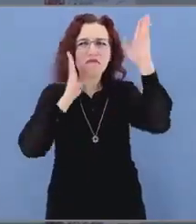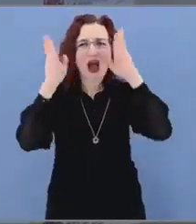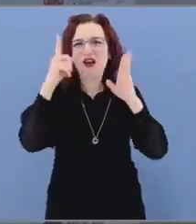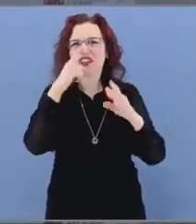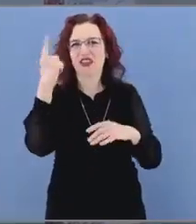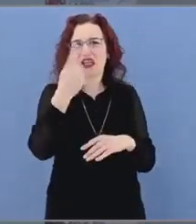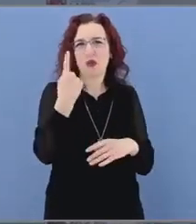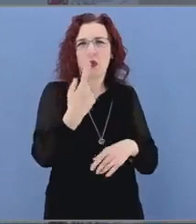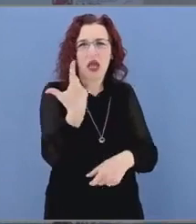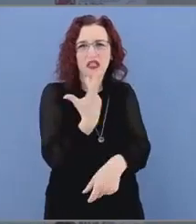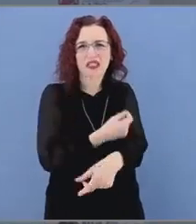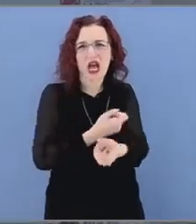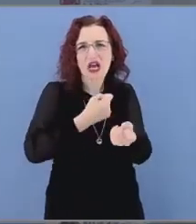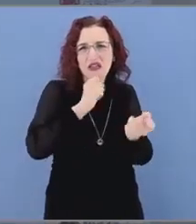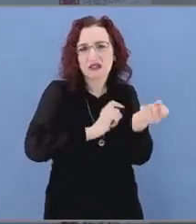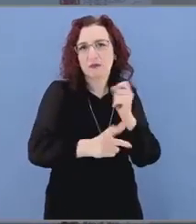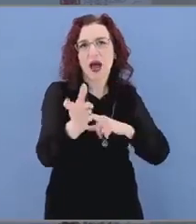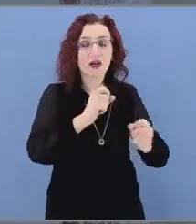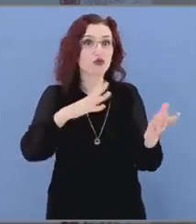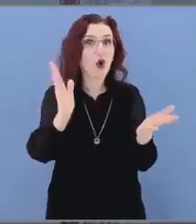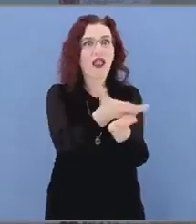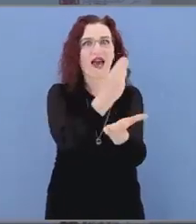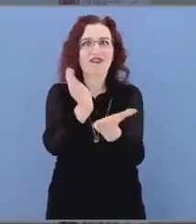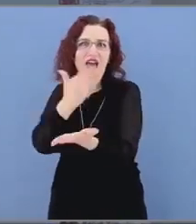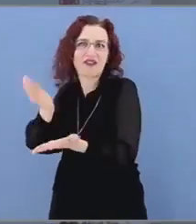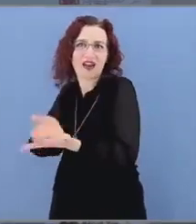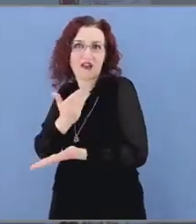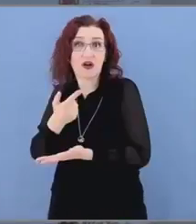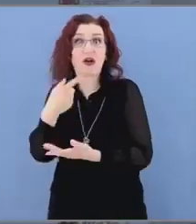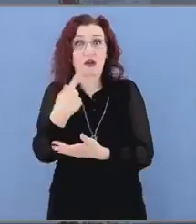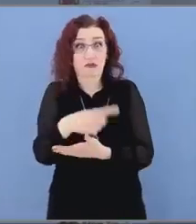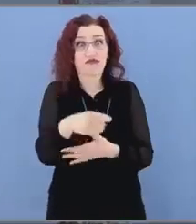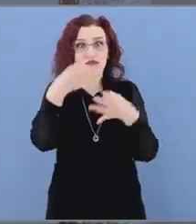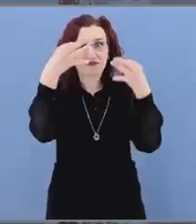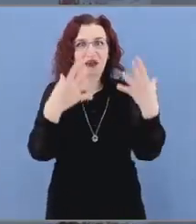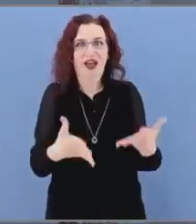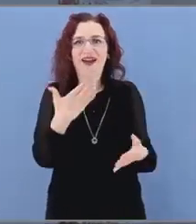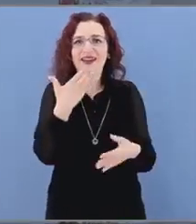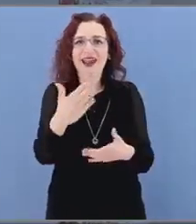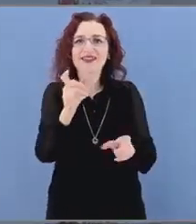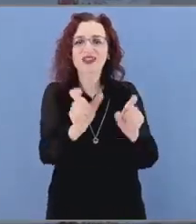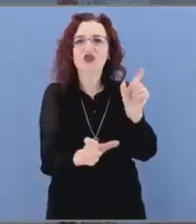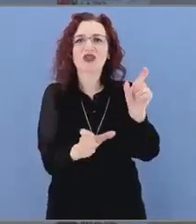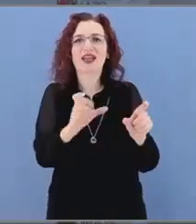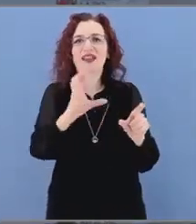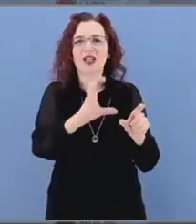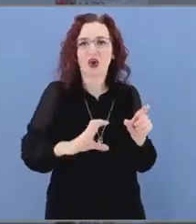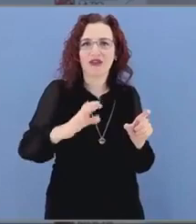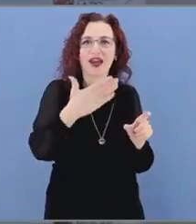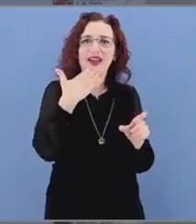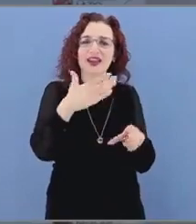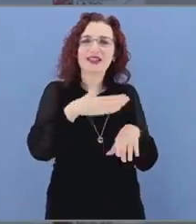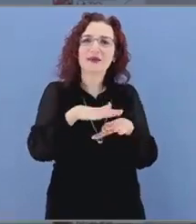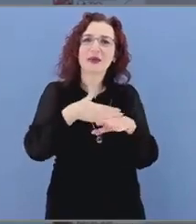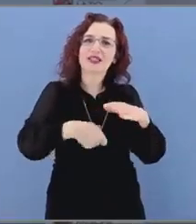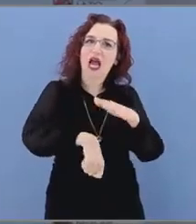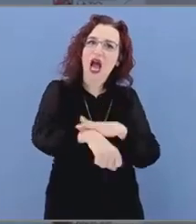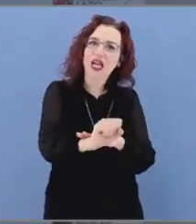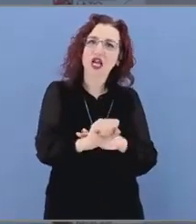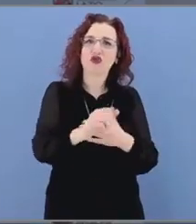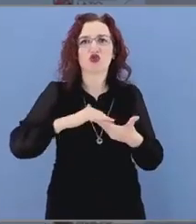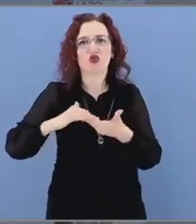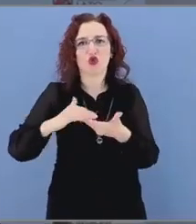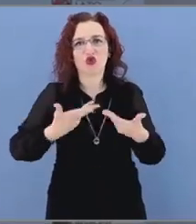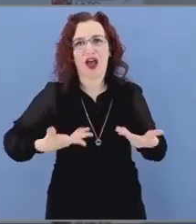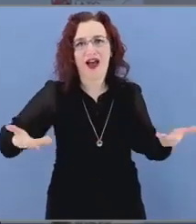qui questo sta avvenendo grazie ai cittadini di Corviale, grazie a esperienze come calcio sociale, grazie, l'avevo detto 11 anni fa,